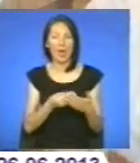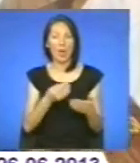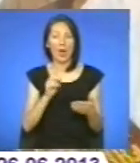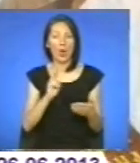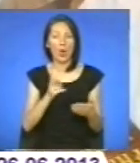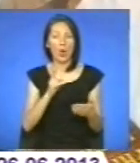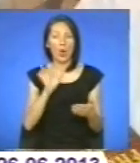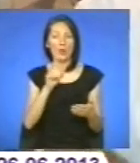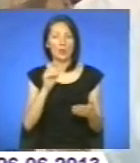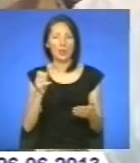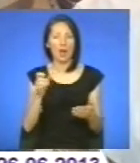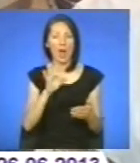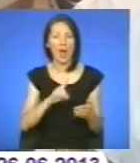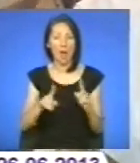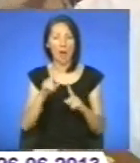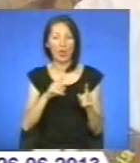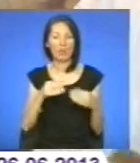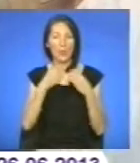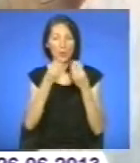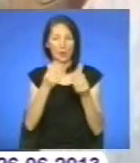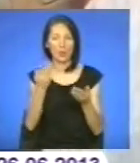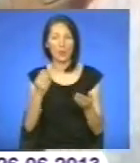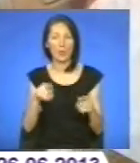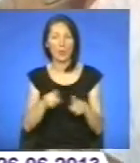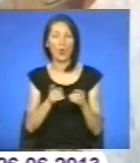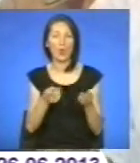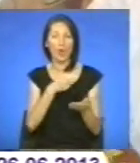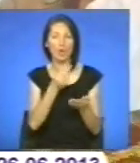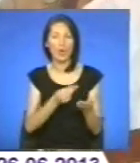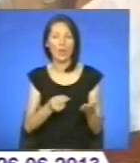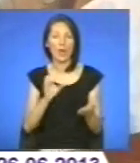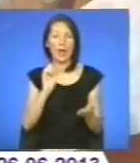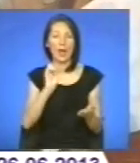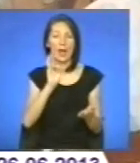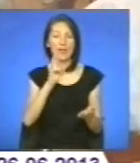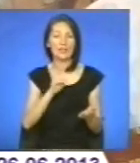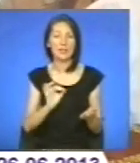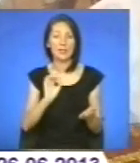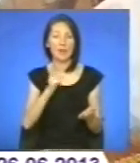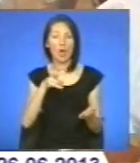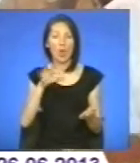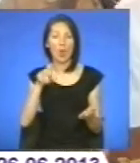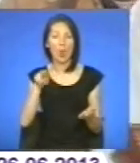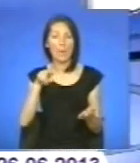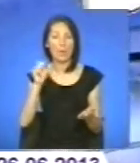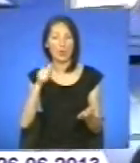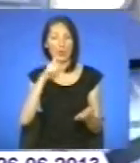таку ілюстровану енциклопедію України, де відображена наша славна історія.